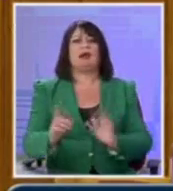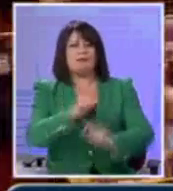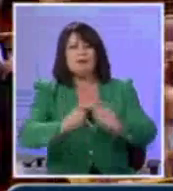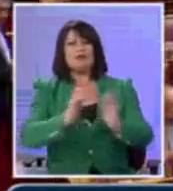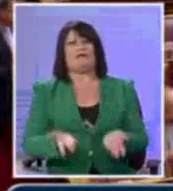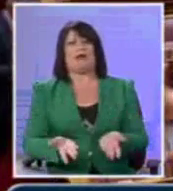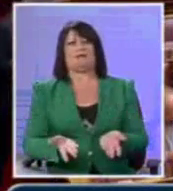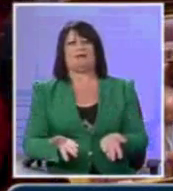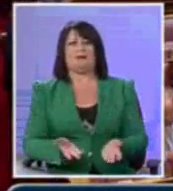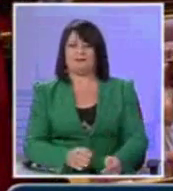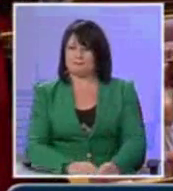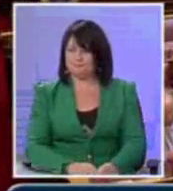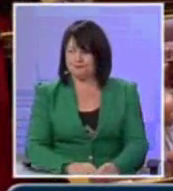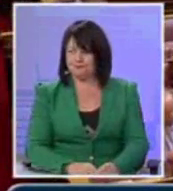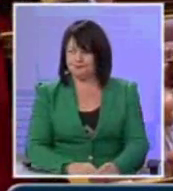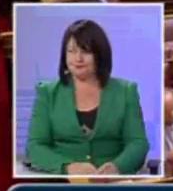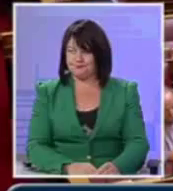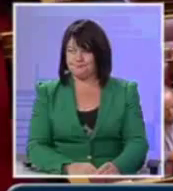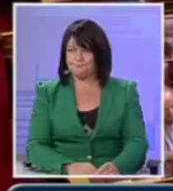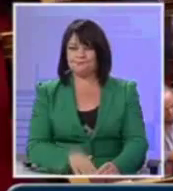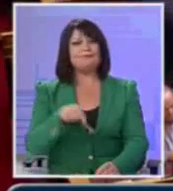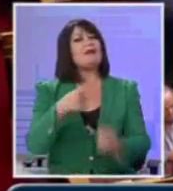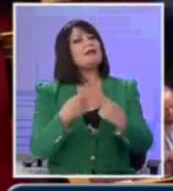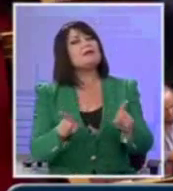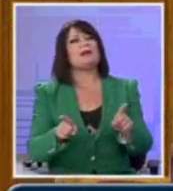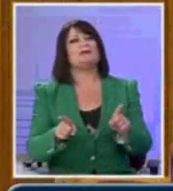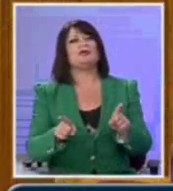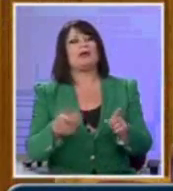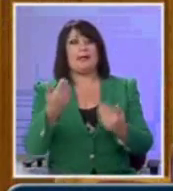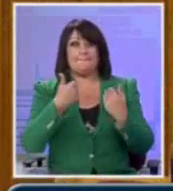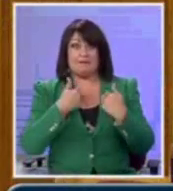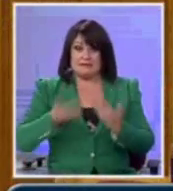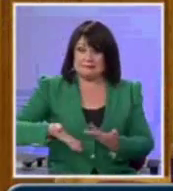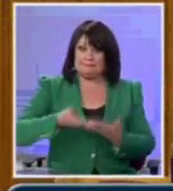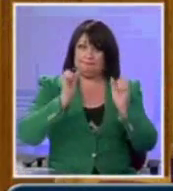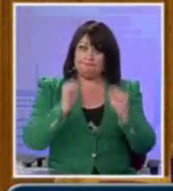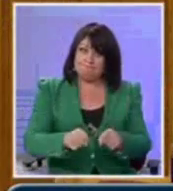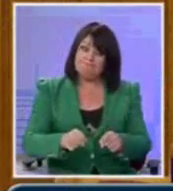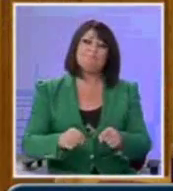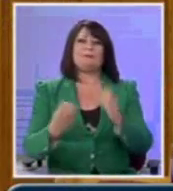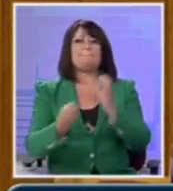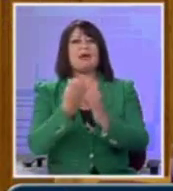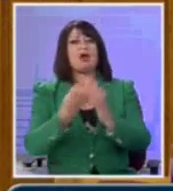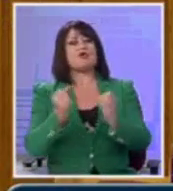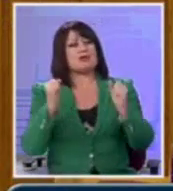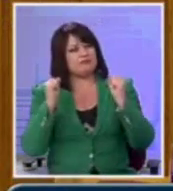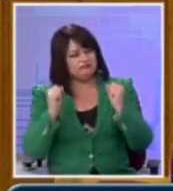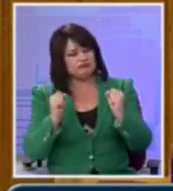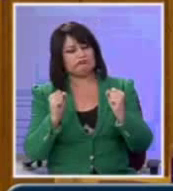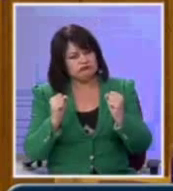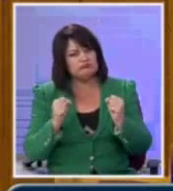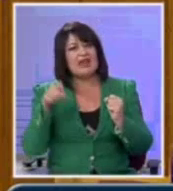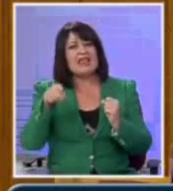μας. Αυτή είναι και η διαφορά μας. Εμείς στηρίζουμε τις υγιείς παραγωγικές δυνάμεις και εσείς